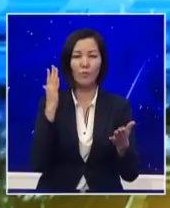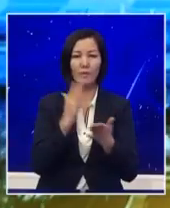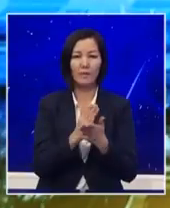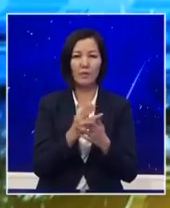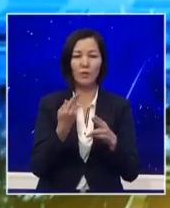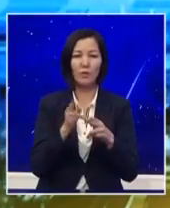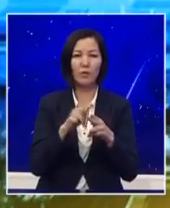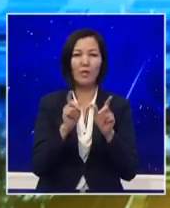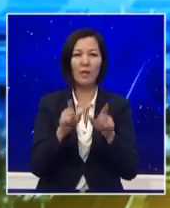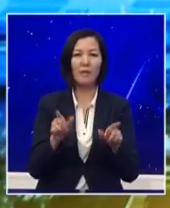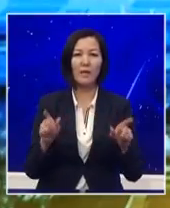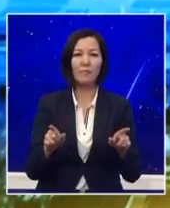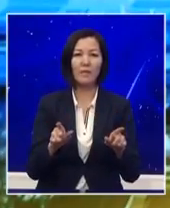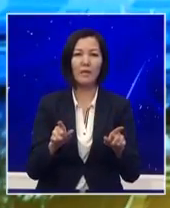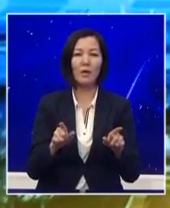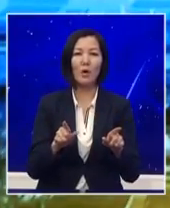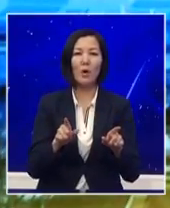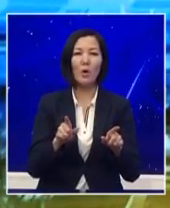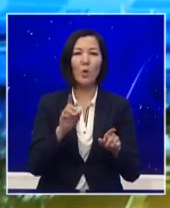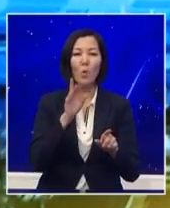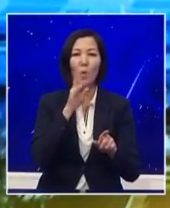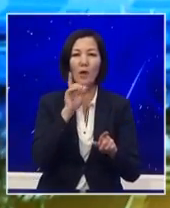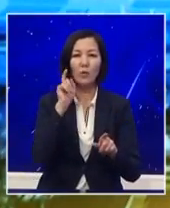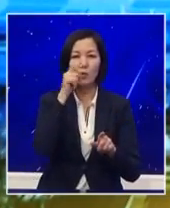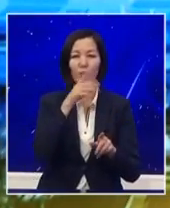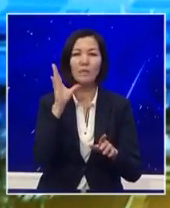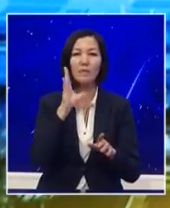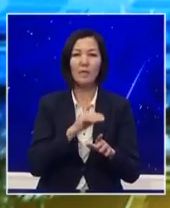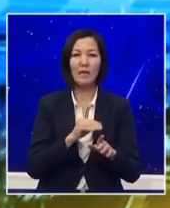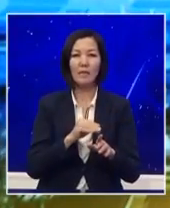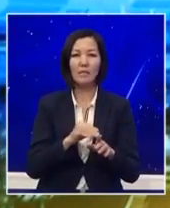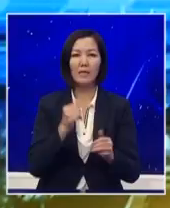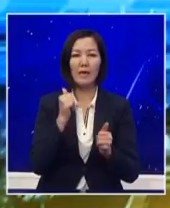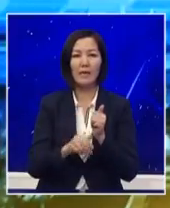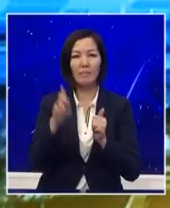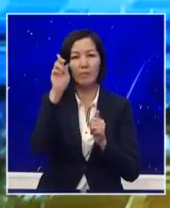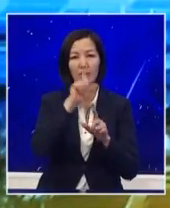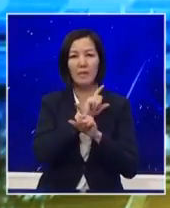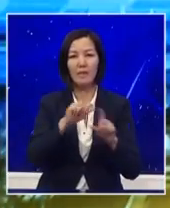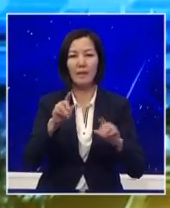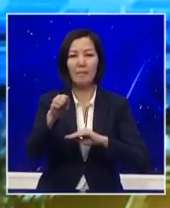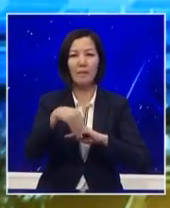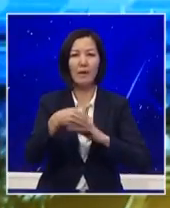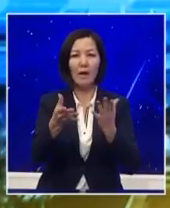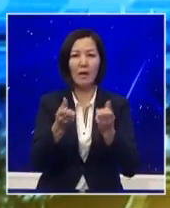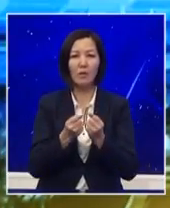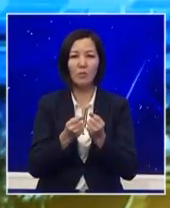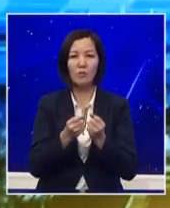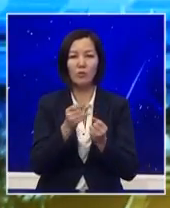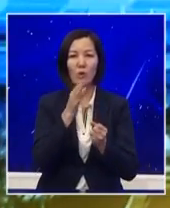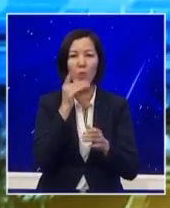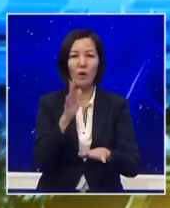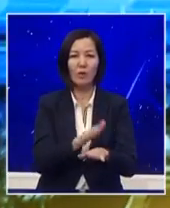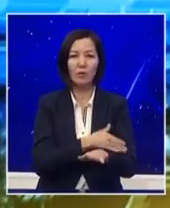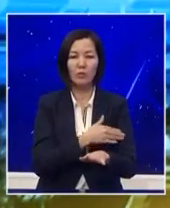кездеседі. Өйткені адамдар осылайша уақыт үнемдегісі келеді. Әр мемлекеттік мекемедегілер пара алу үшін әдейі уақыт созады